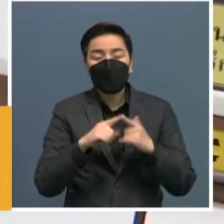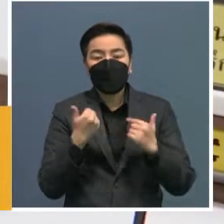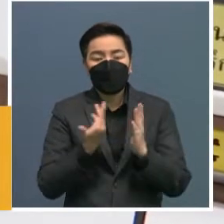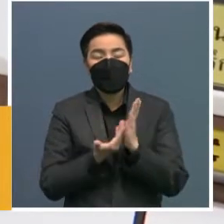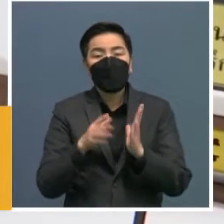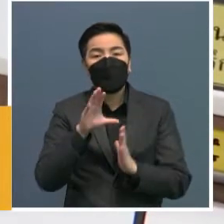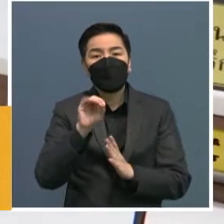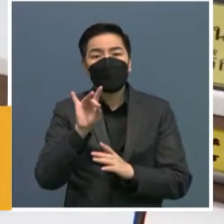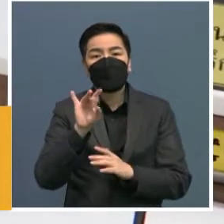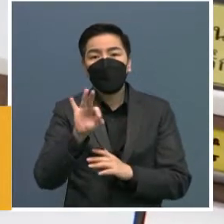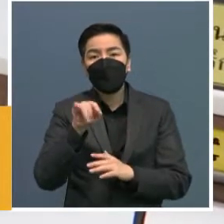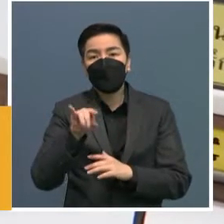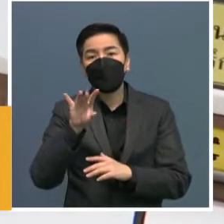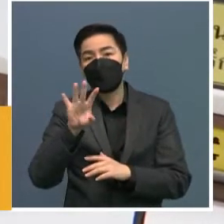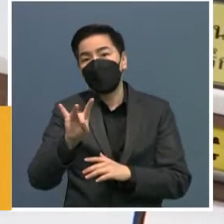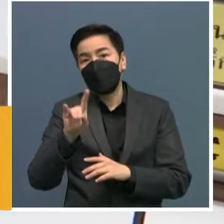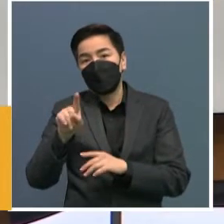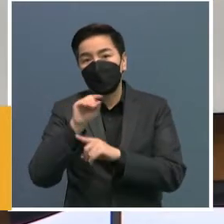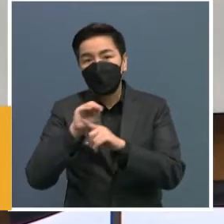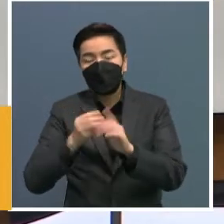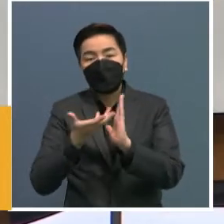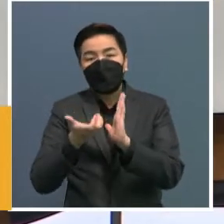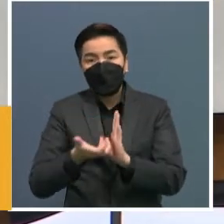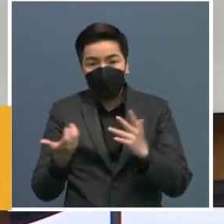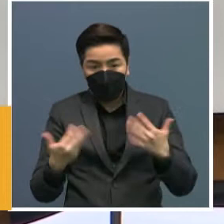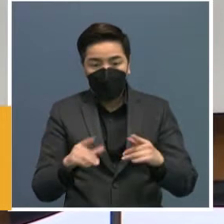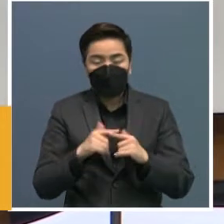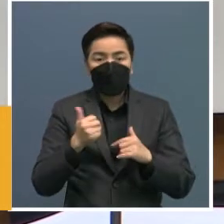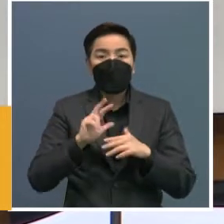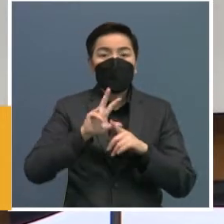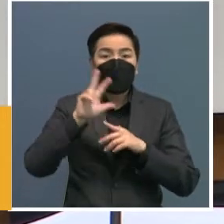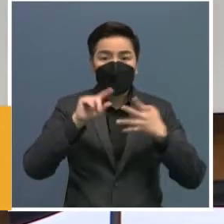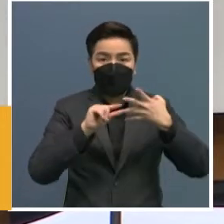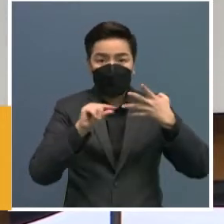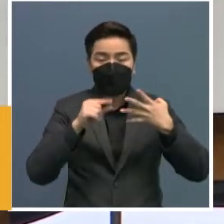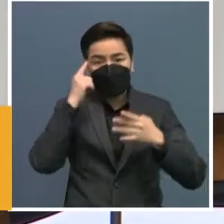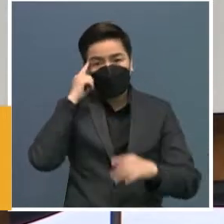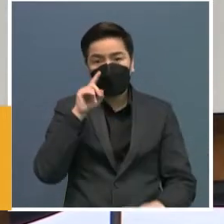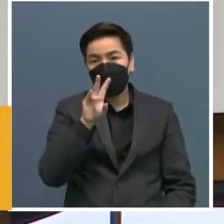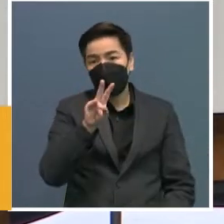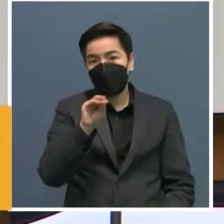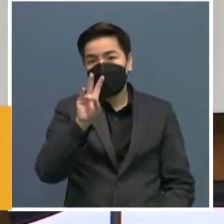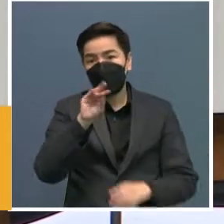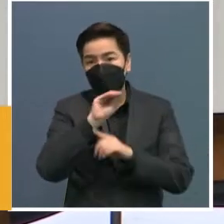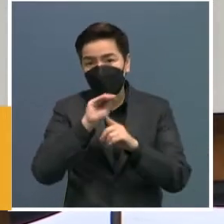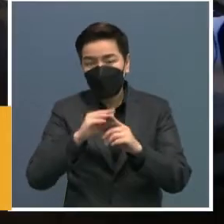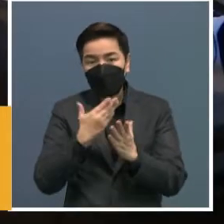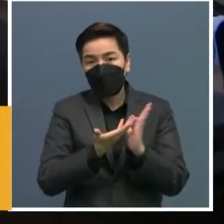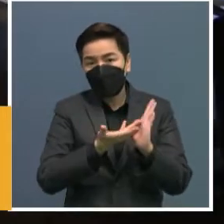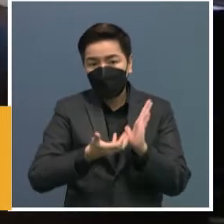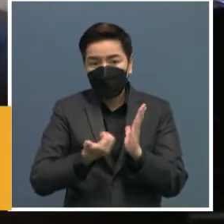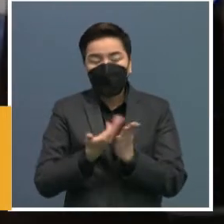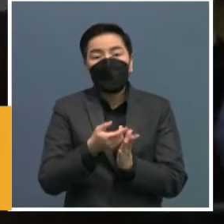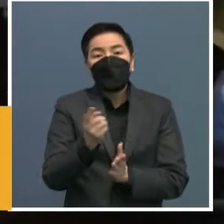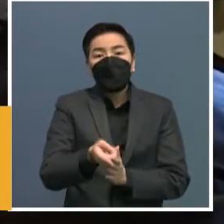ละห้าสิบเก้าจุดแปดหนึ่งก็คือเกินครึ่งมาเล็กน้อยนะคะเป้าหมายไตรมาส 3อยู่ที่ร้อยละ 77ค่ะส่วนรายจ่ายประจำ